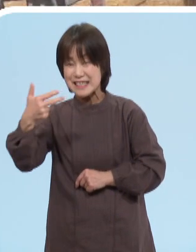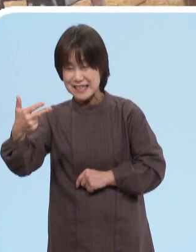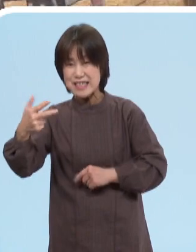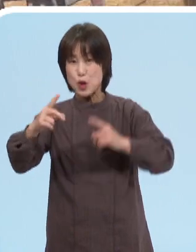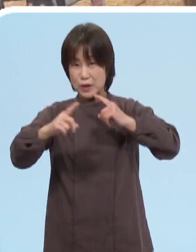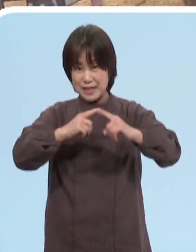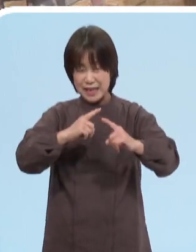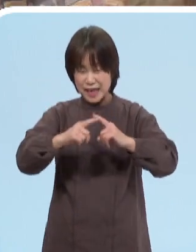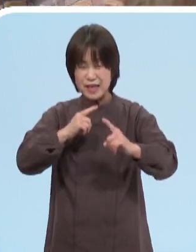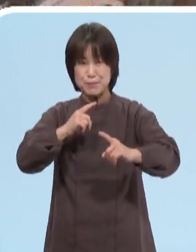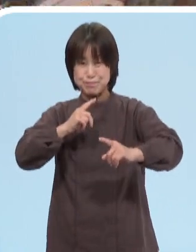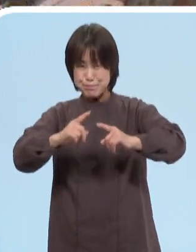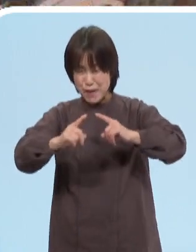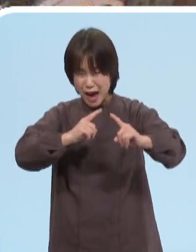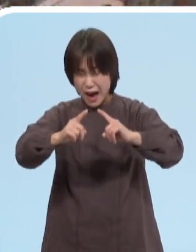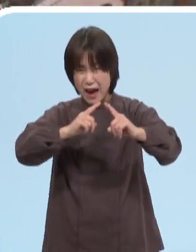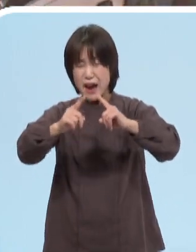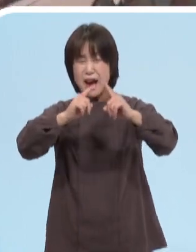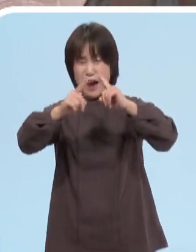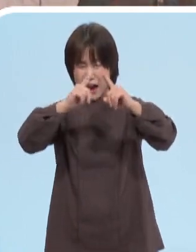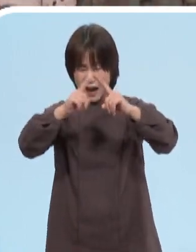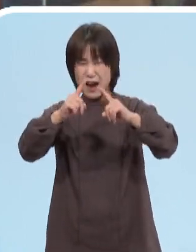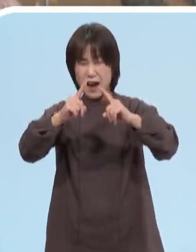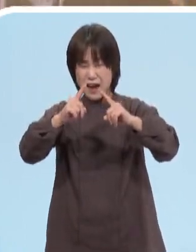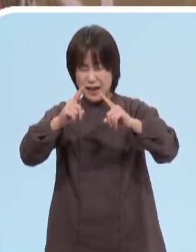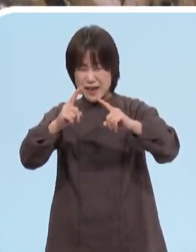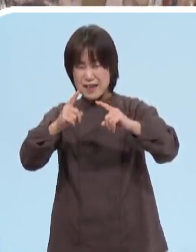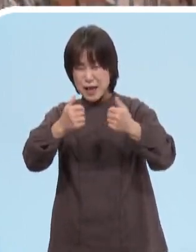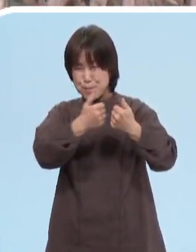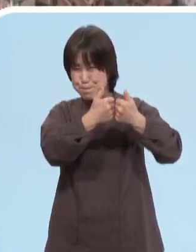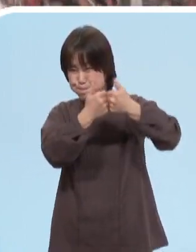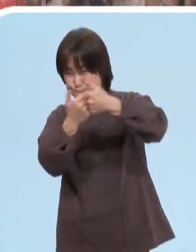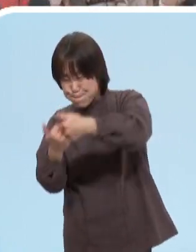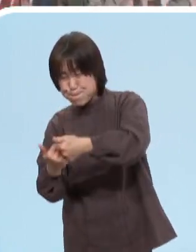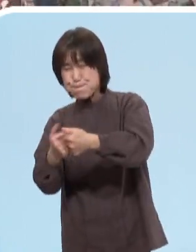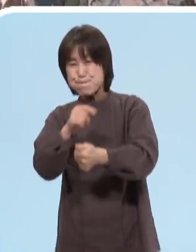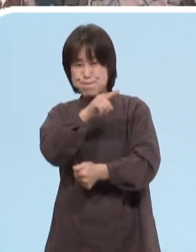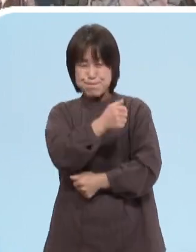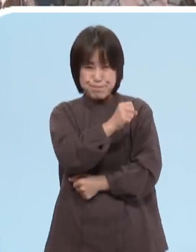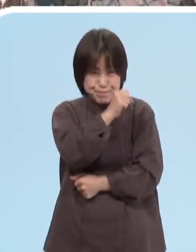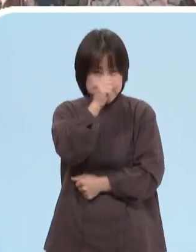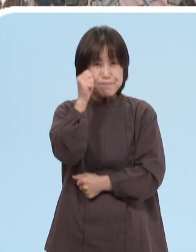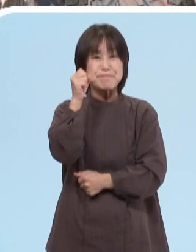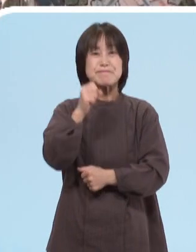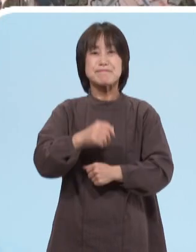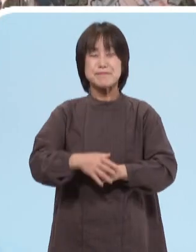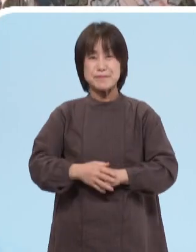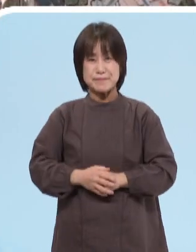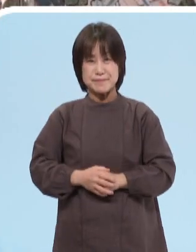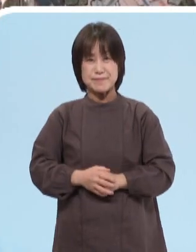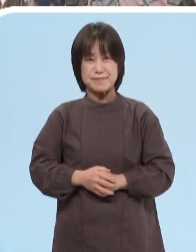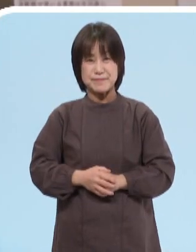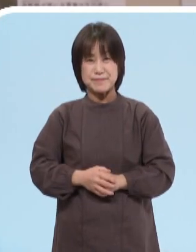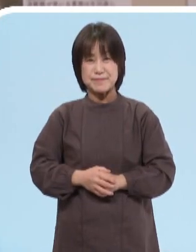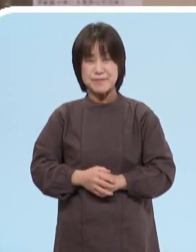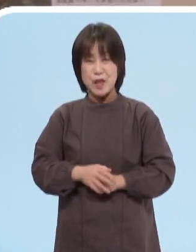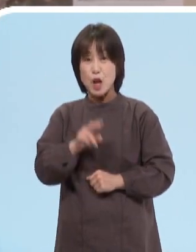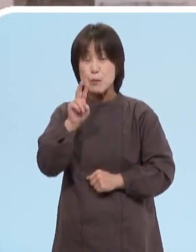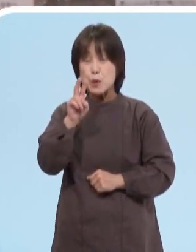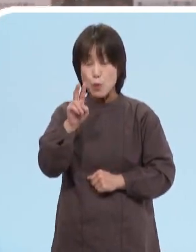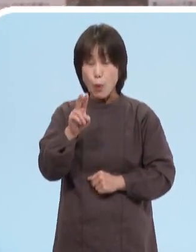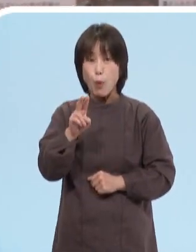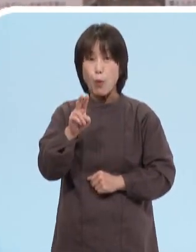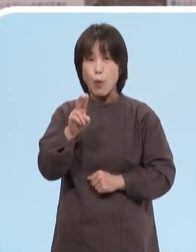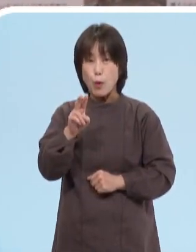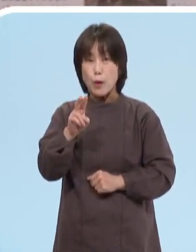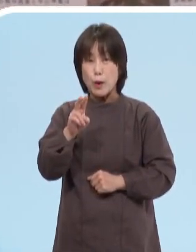と。激しい攻防の末、平氏は敗北、源氏軍の勝利に終わりました。 よく